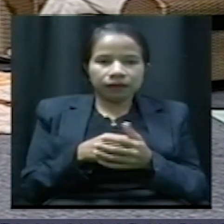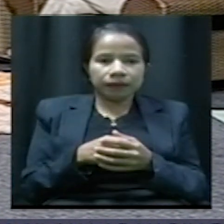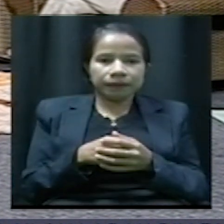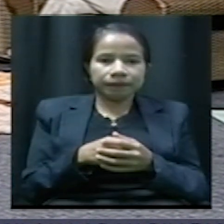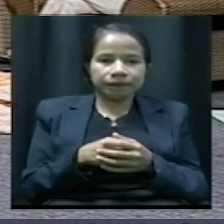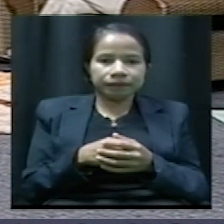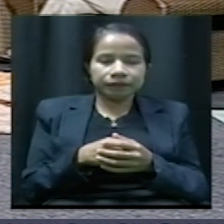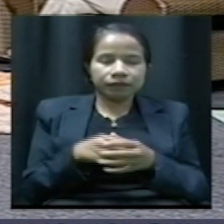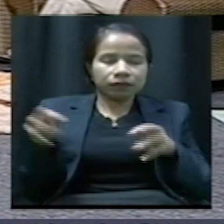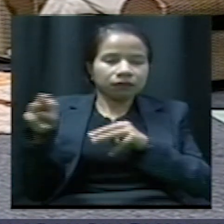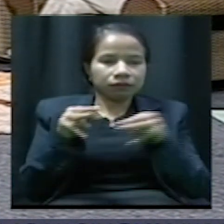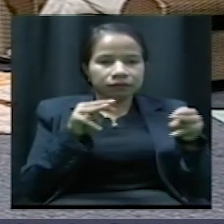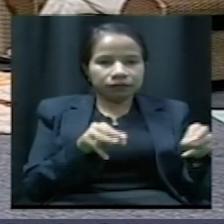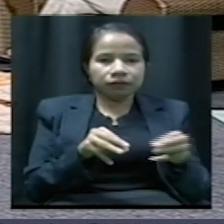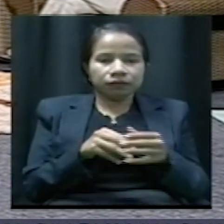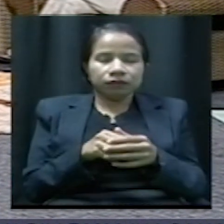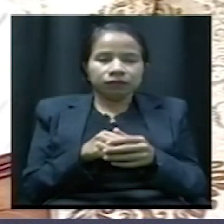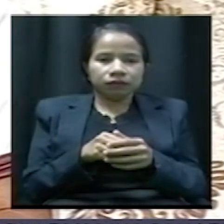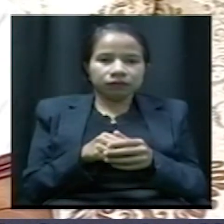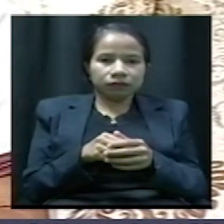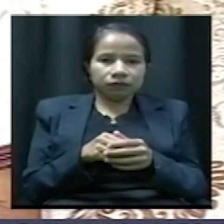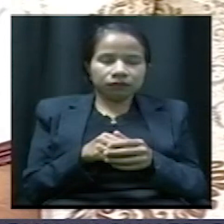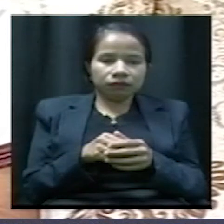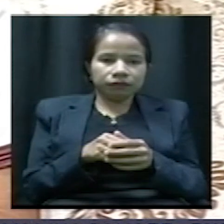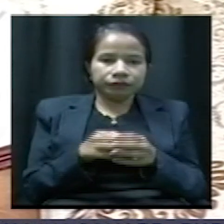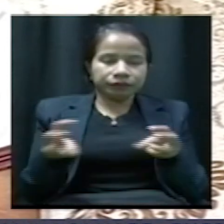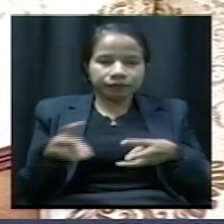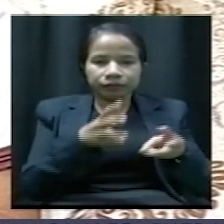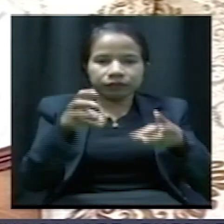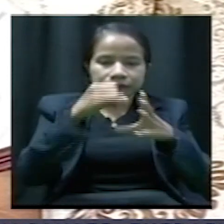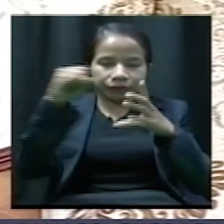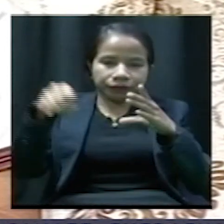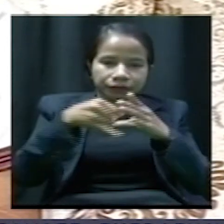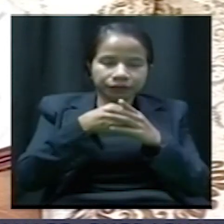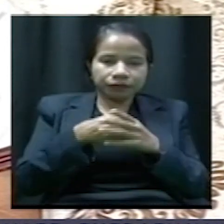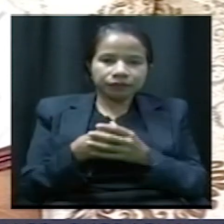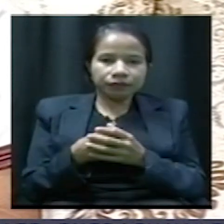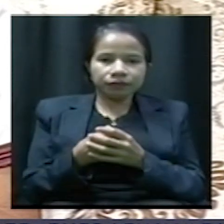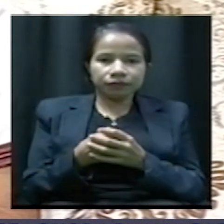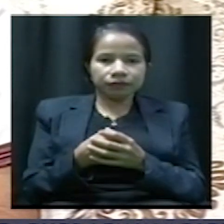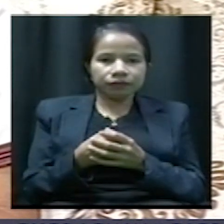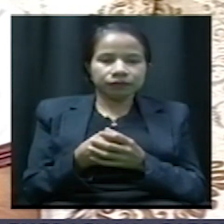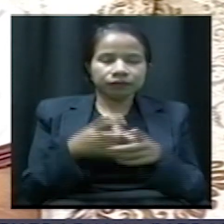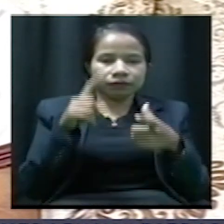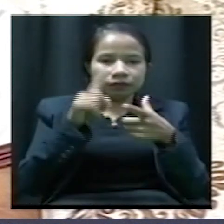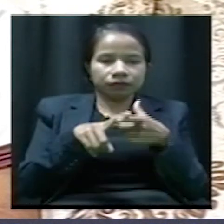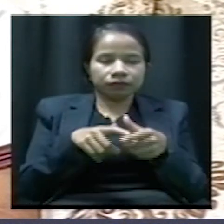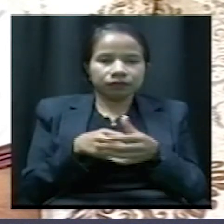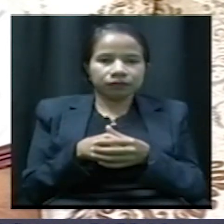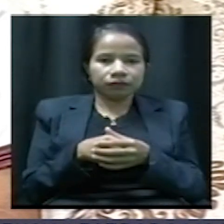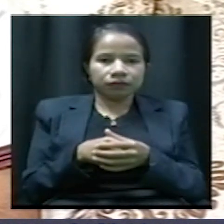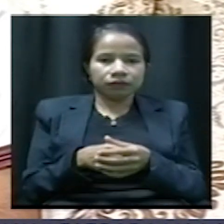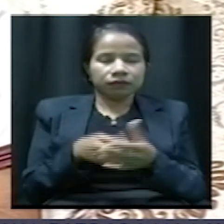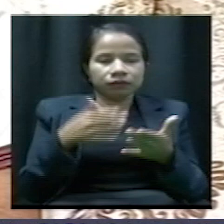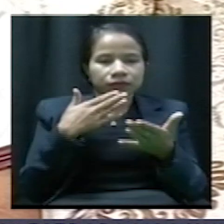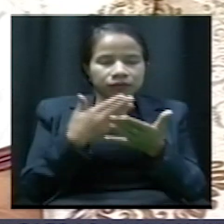ne considera mudansa ida ne badala inclusion nian mudansa badala inclusion nian e segundo